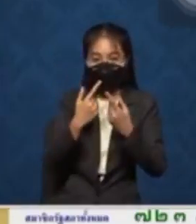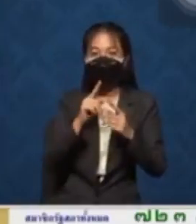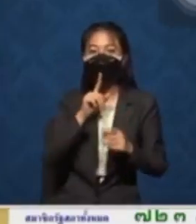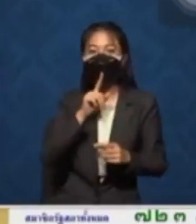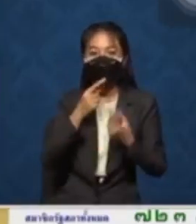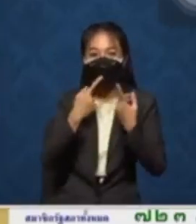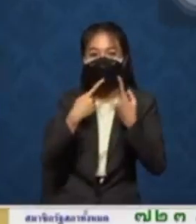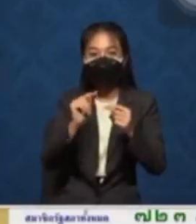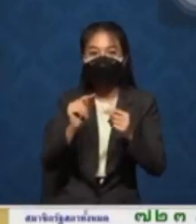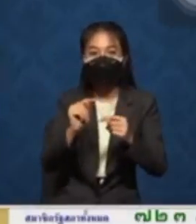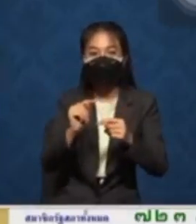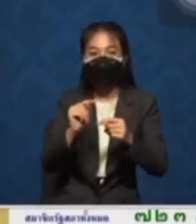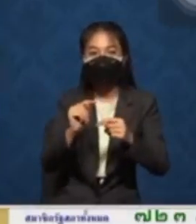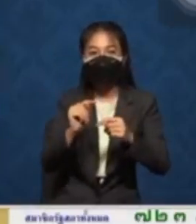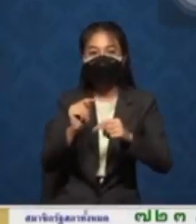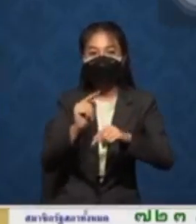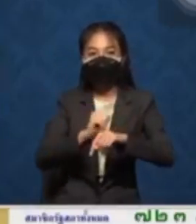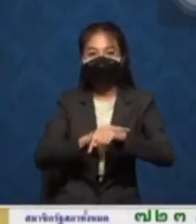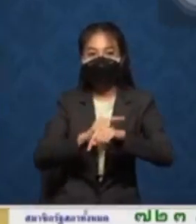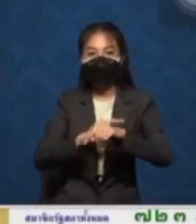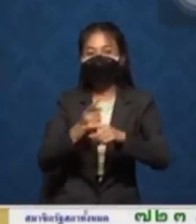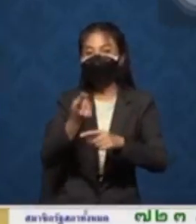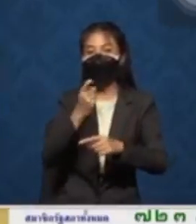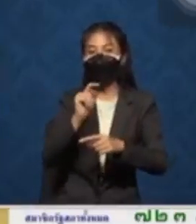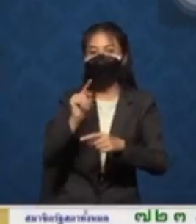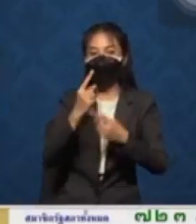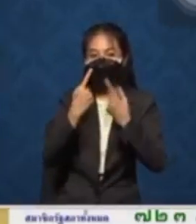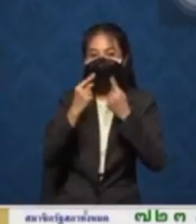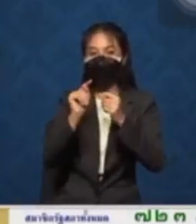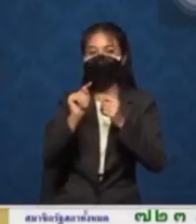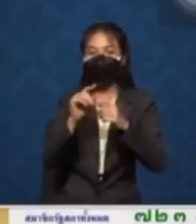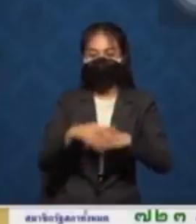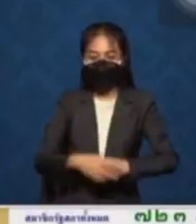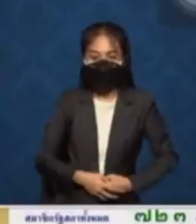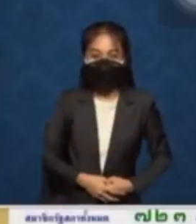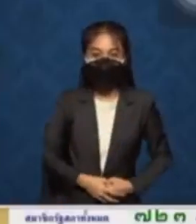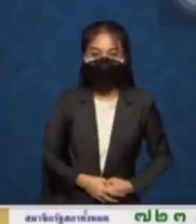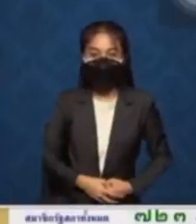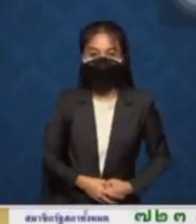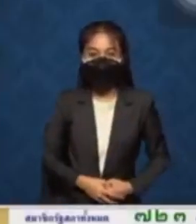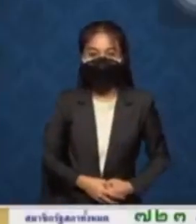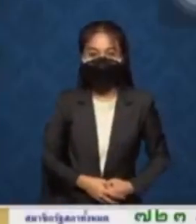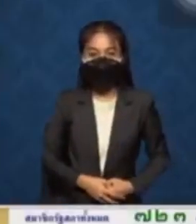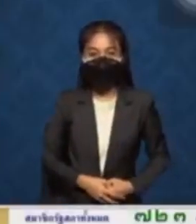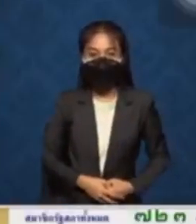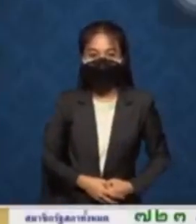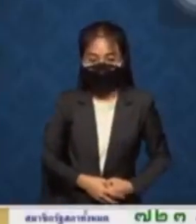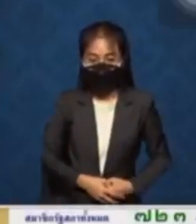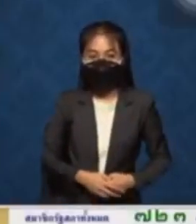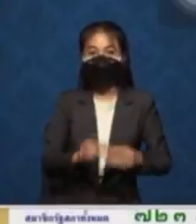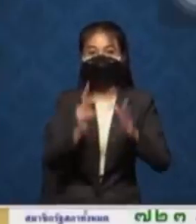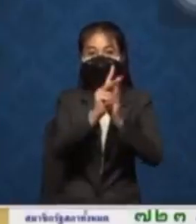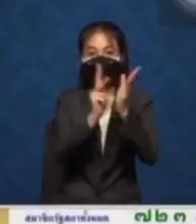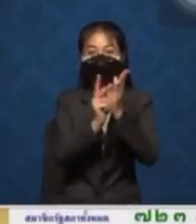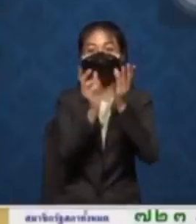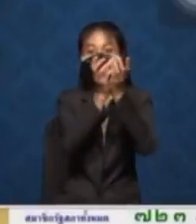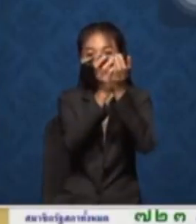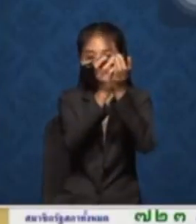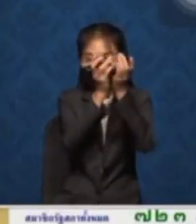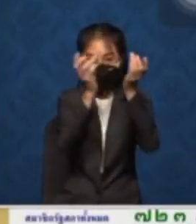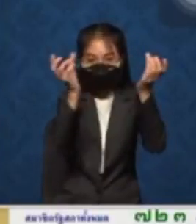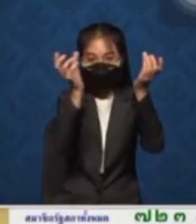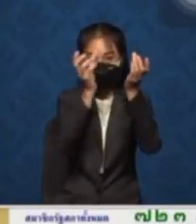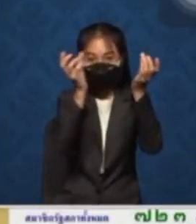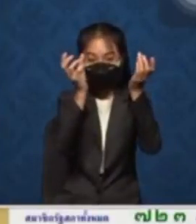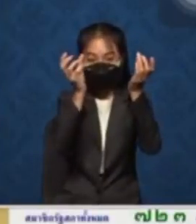อย่างอย่าลืมเวลา3ชั่วโมงทั้งหมดนะครับ ครับครับครับครับก็ในเมื่อรัฐธรรมนูญนะครับเป็นกฎกติกาสูงสุดของประเท